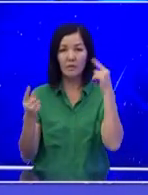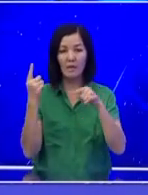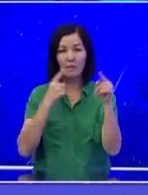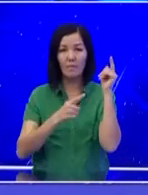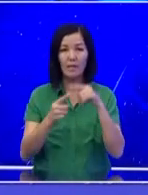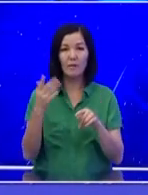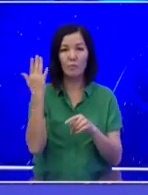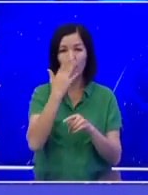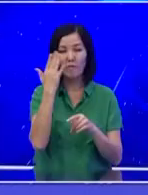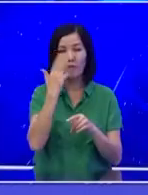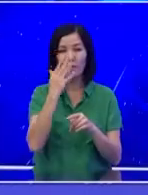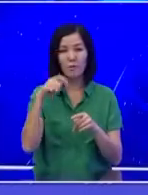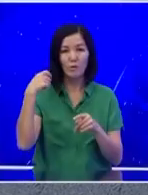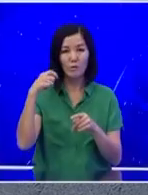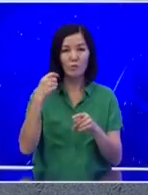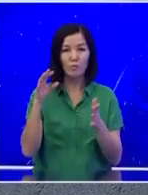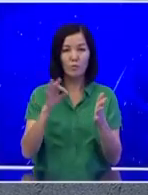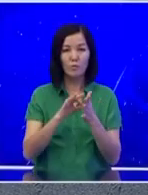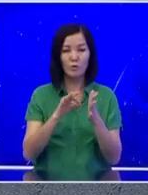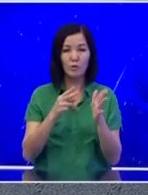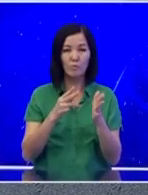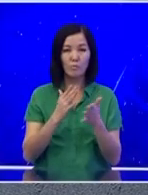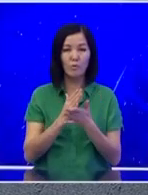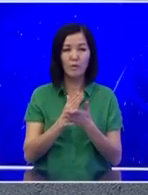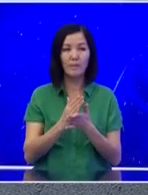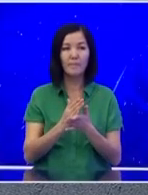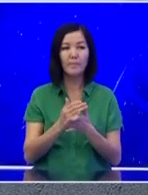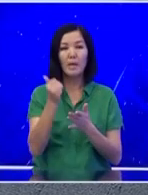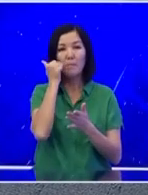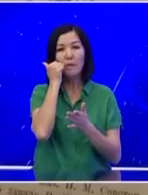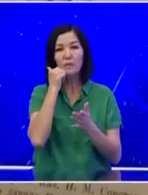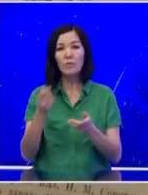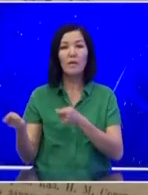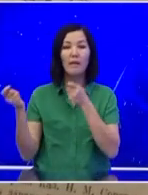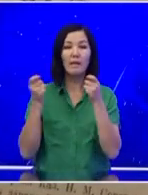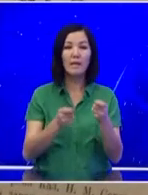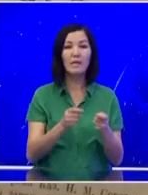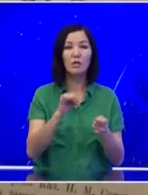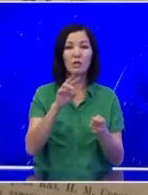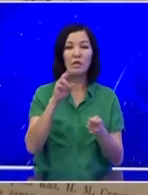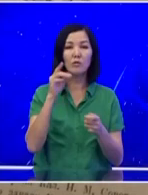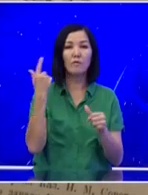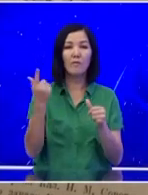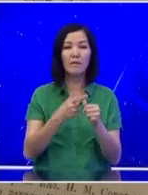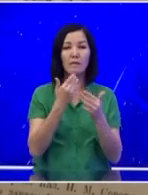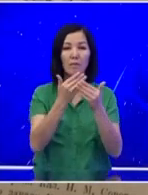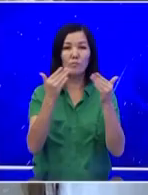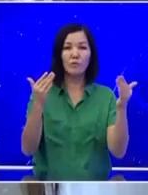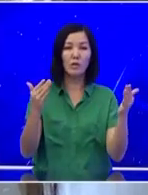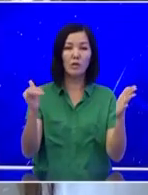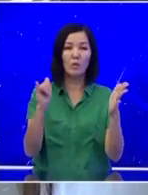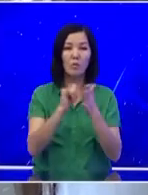мультфильм түсіруді көздеп отыр. Мына кітаптар былтыр Мәскеуден әкелінген. Қазір Ілияс Жансүгіров атындағы әдеби музейіне